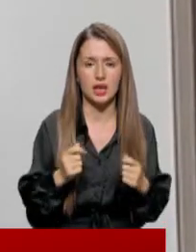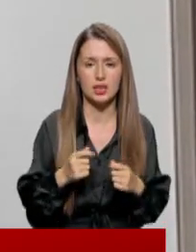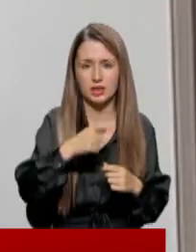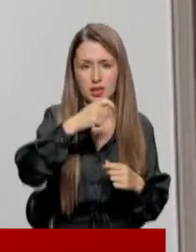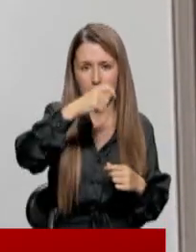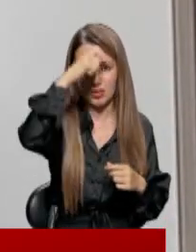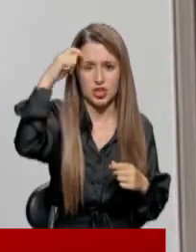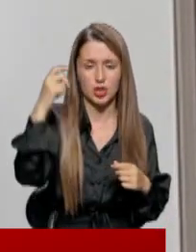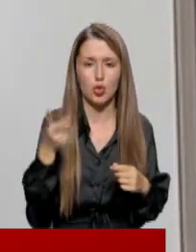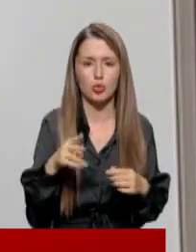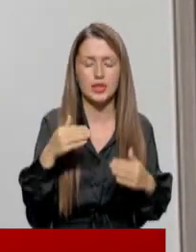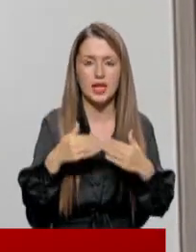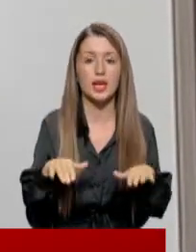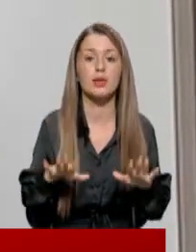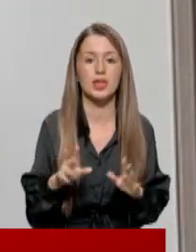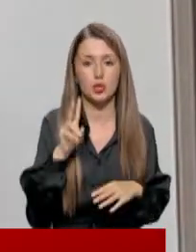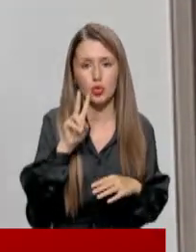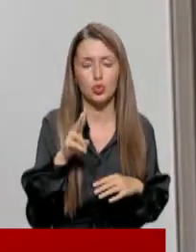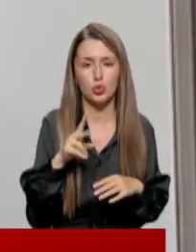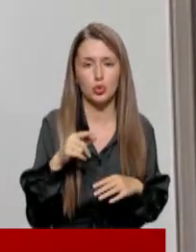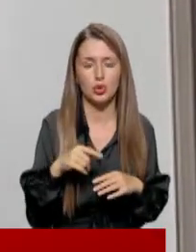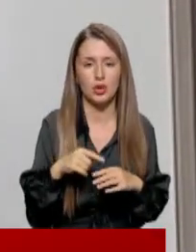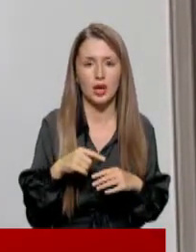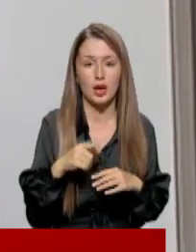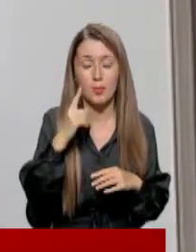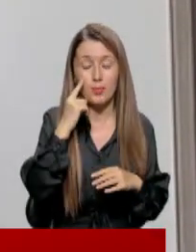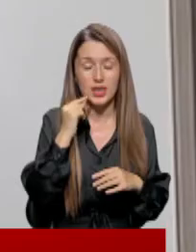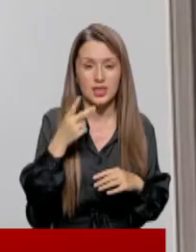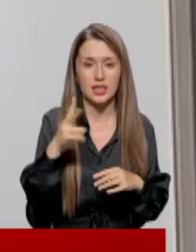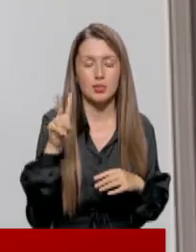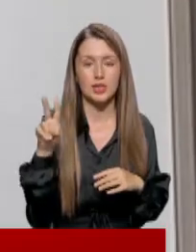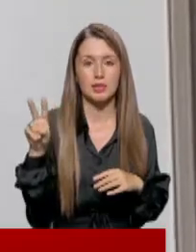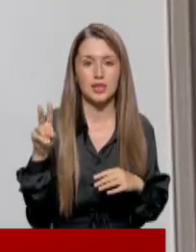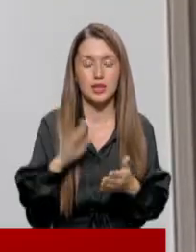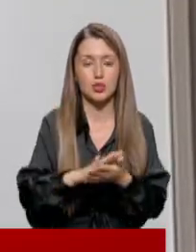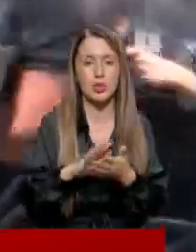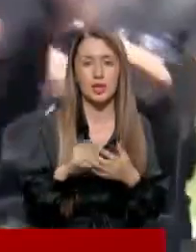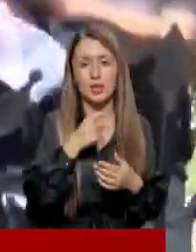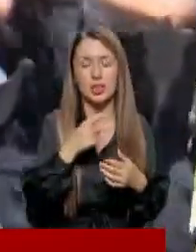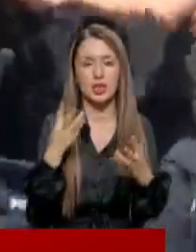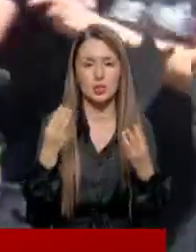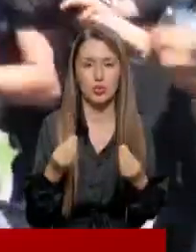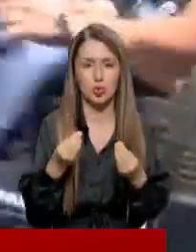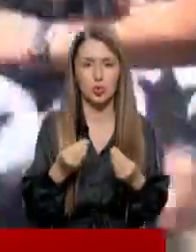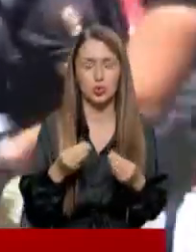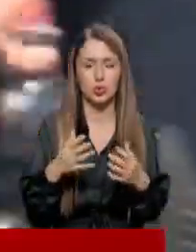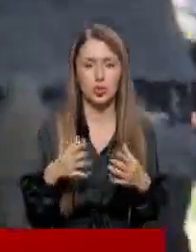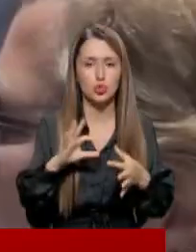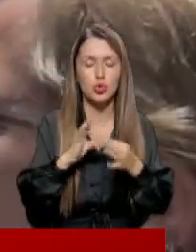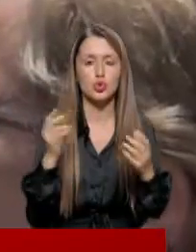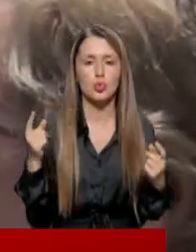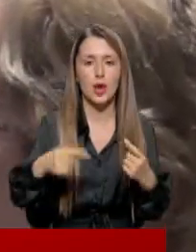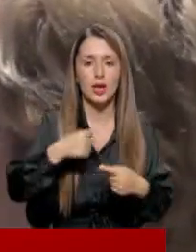emekçilerinin öldürülmesini engellemediği görüldü. Mayıs 2022'de bir düzenlemeye daha ihtiyaç duyuldu. Sağlıkta şiddete çözüm